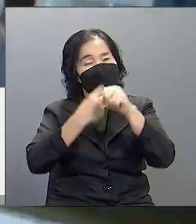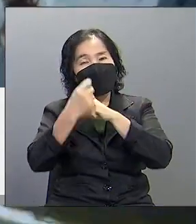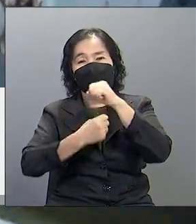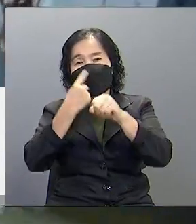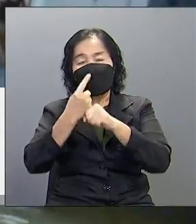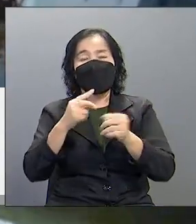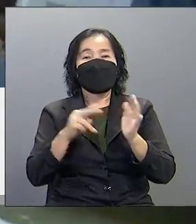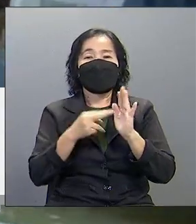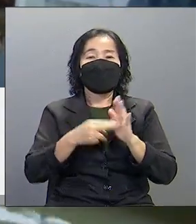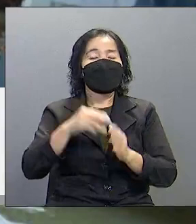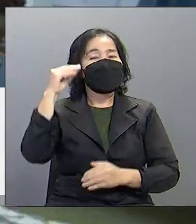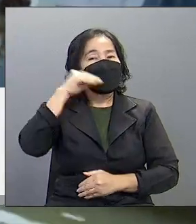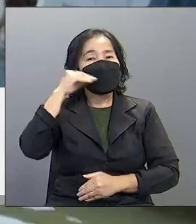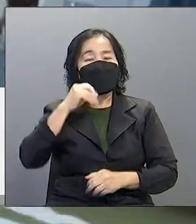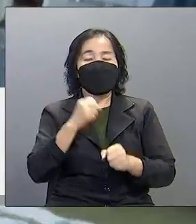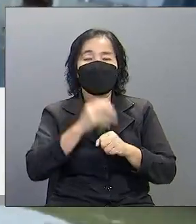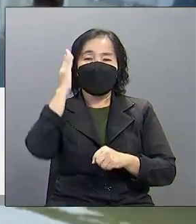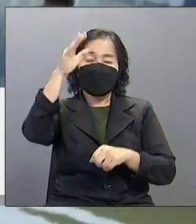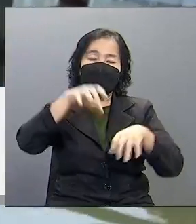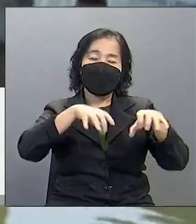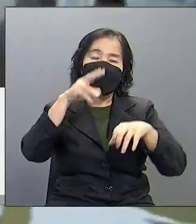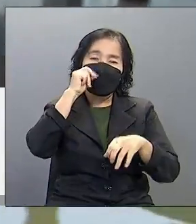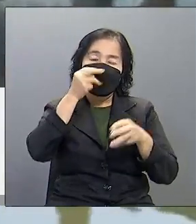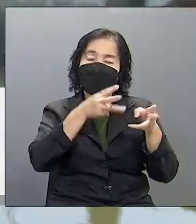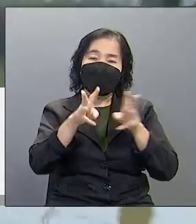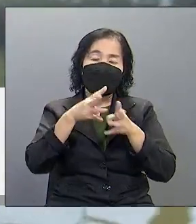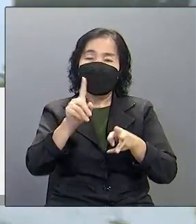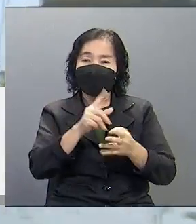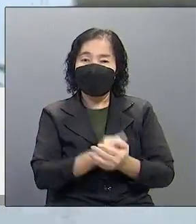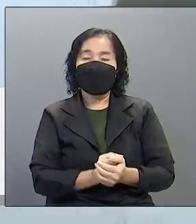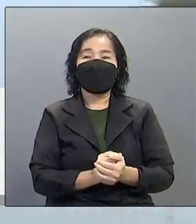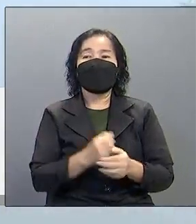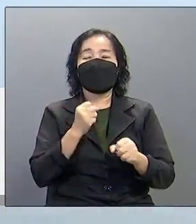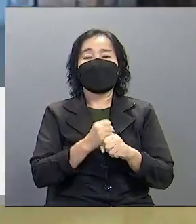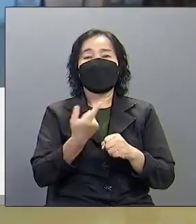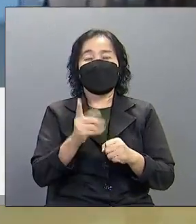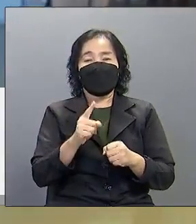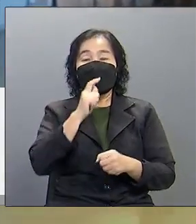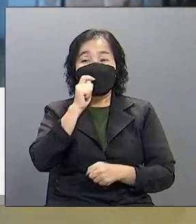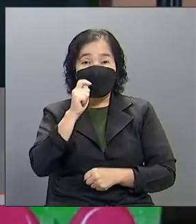ตอกย้ำเรื่องของการจัดการน้ำและการจัดการสวัสดีภาพให้กพวกเขาค่ะ